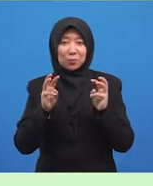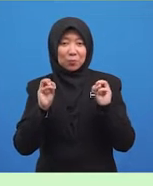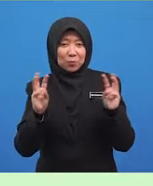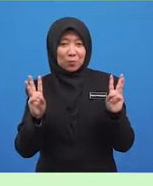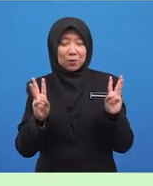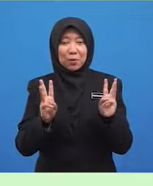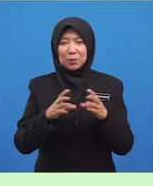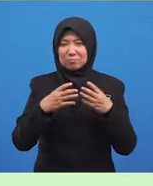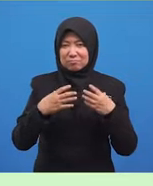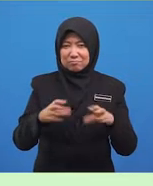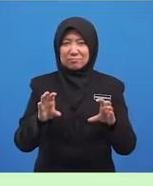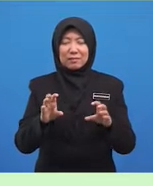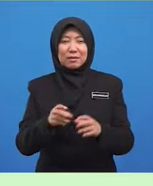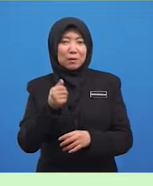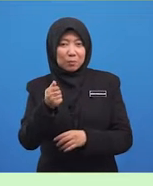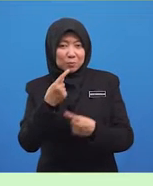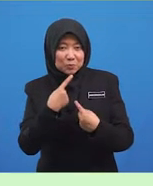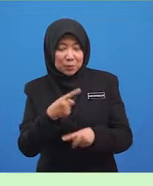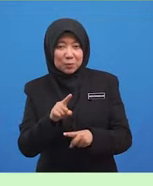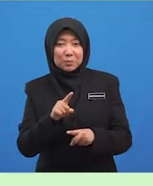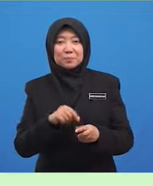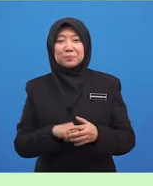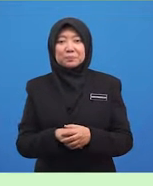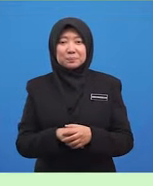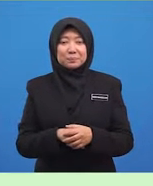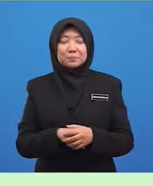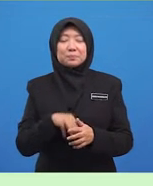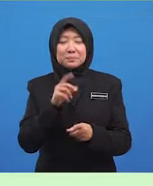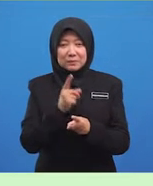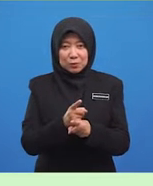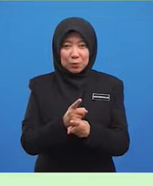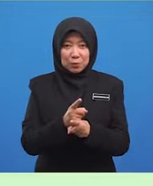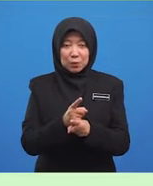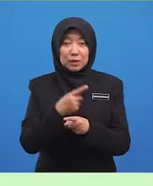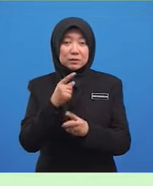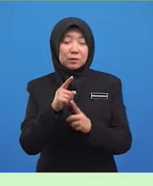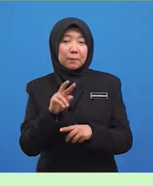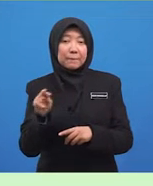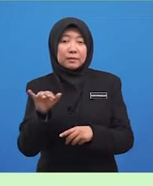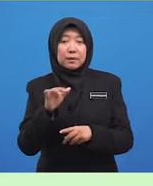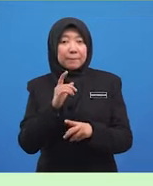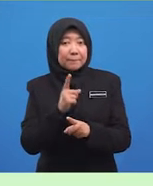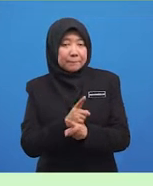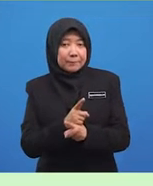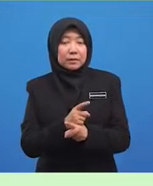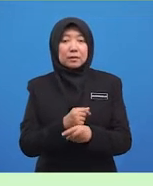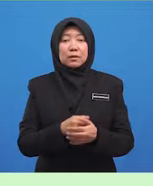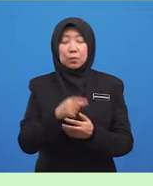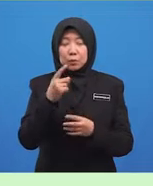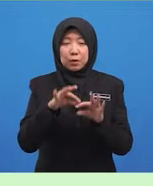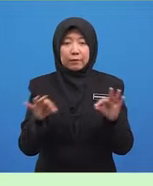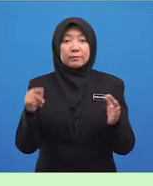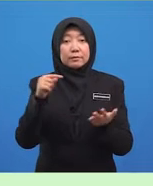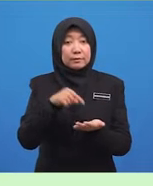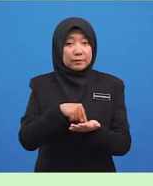Wah, sungguh cepat kamu menjawabnya. Ya, betul. Jawapan yang tepat untuk